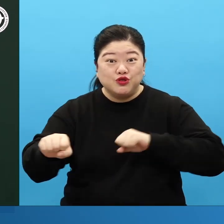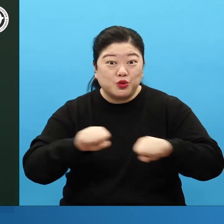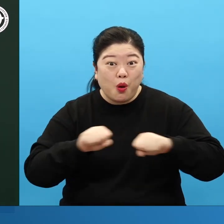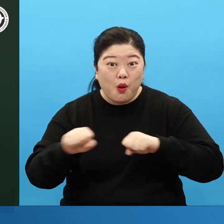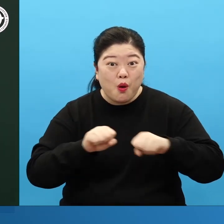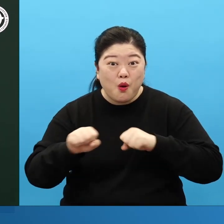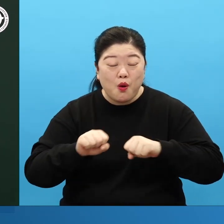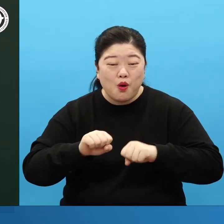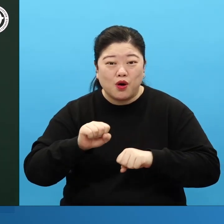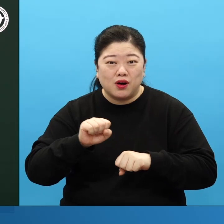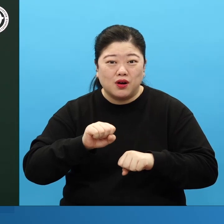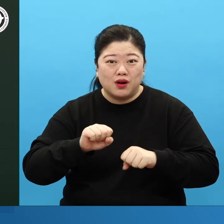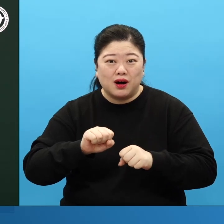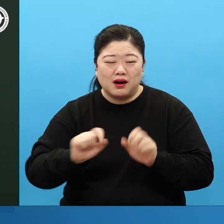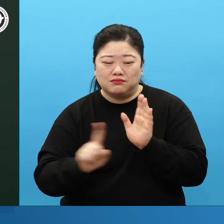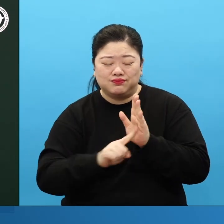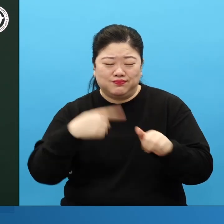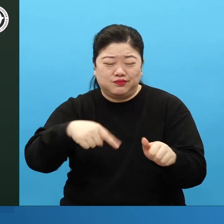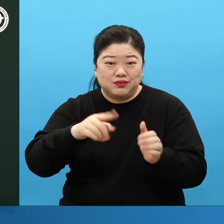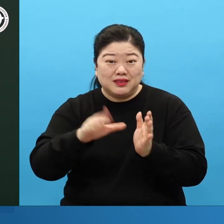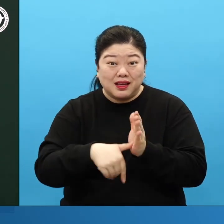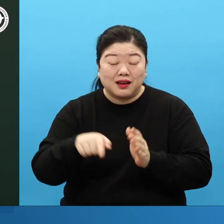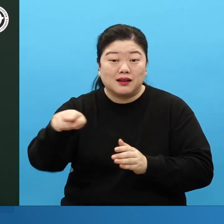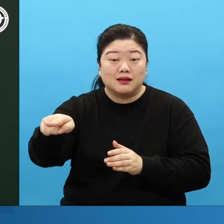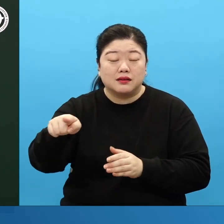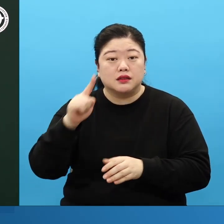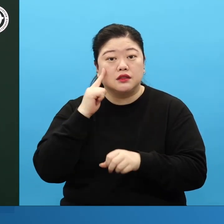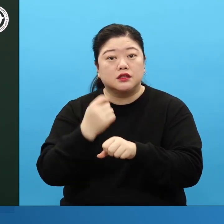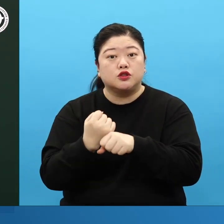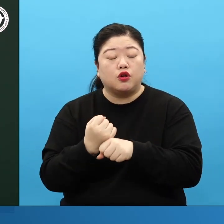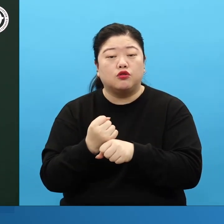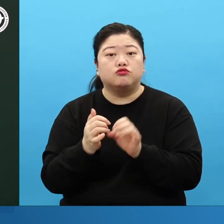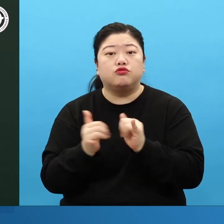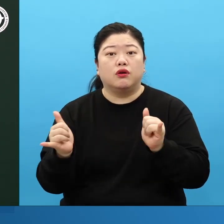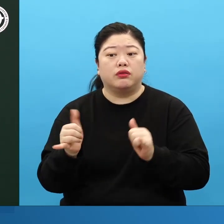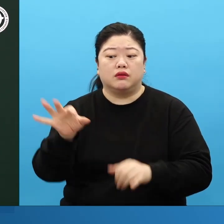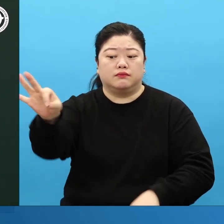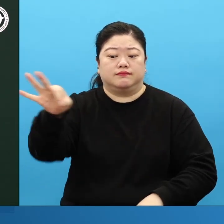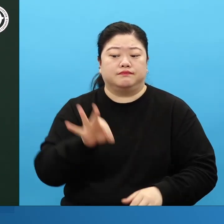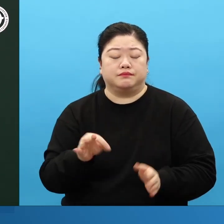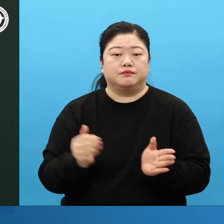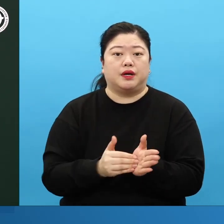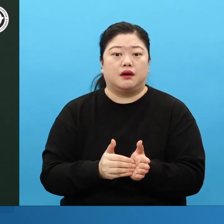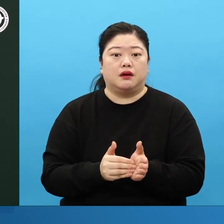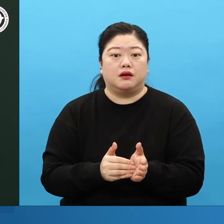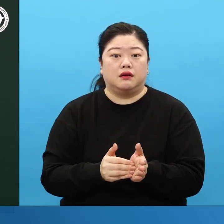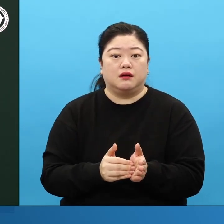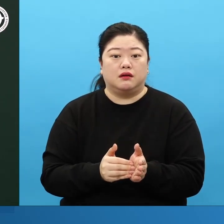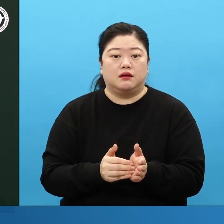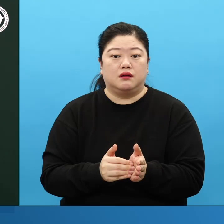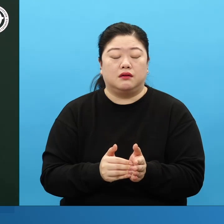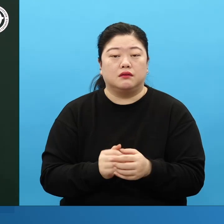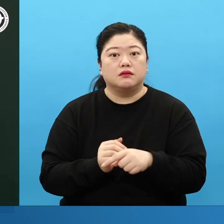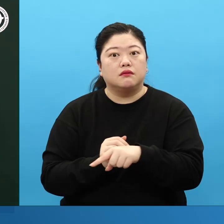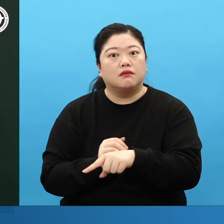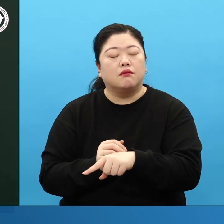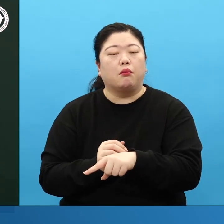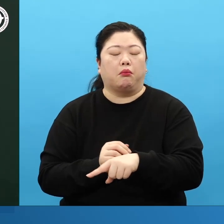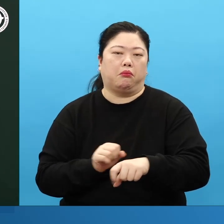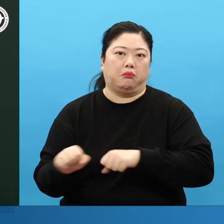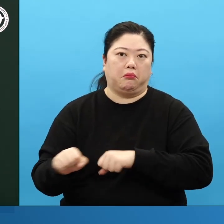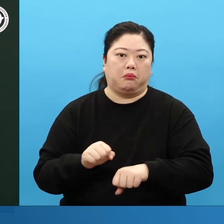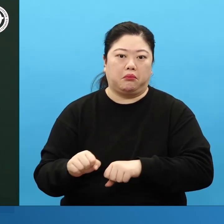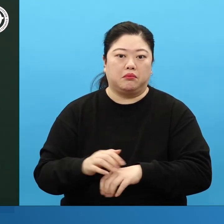al departamento de ese movimiento de Semaul, 재창조. las obras de la recreación. 그 사람은 할 말이 있어요. Esa persona tenía algo que